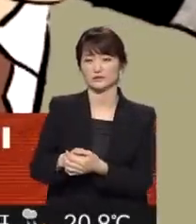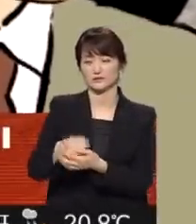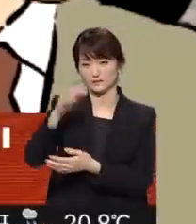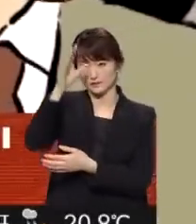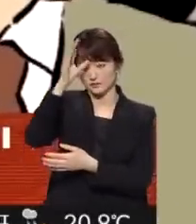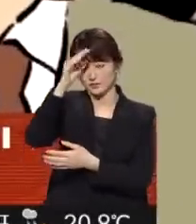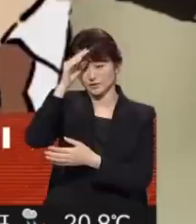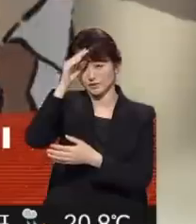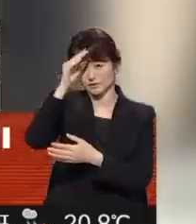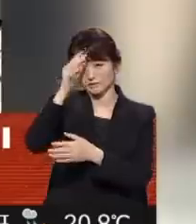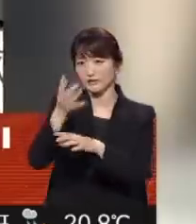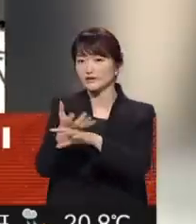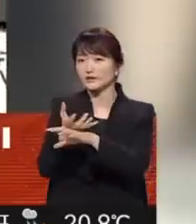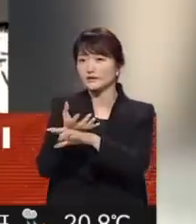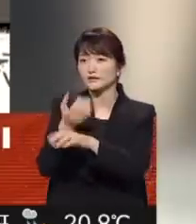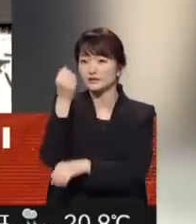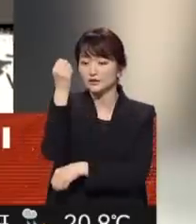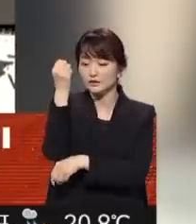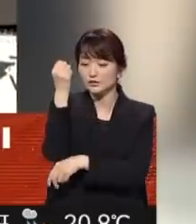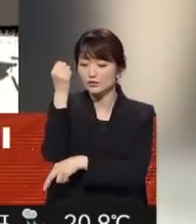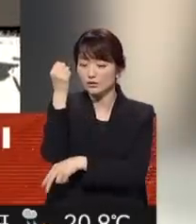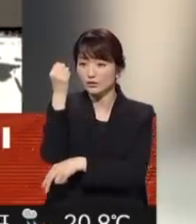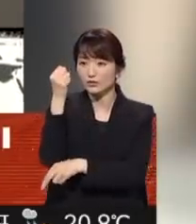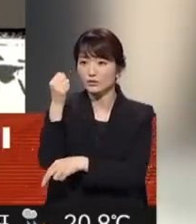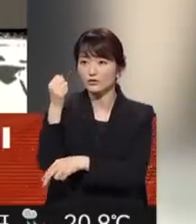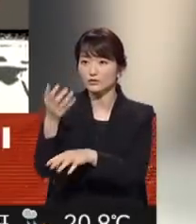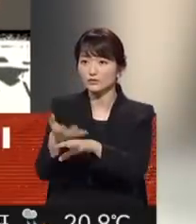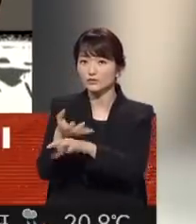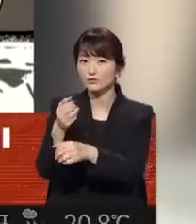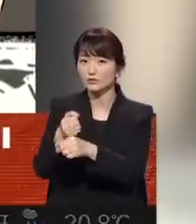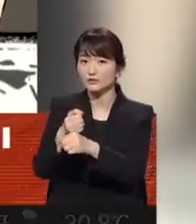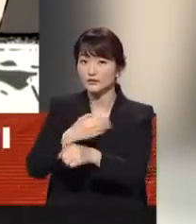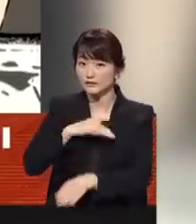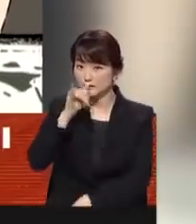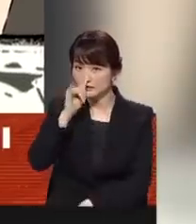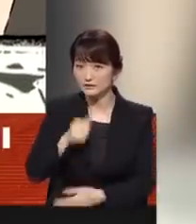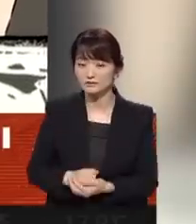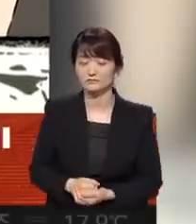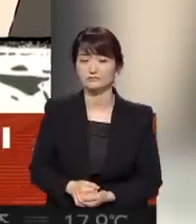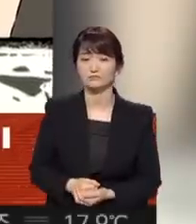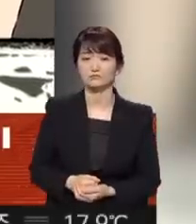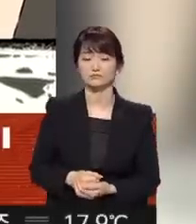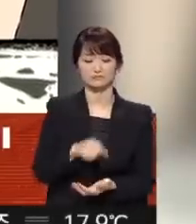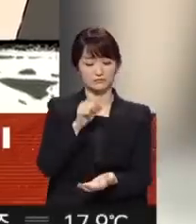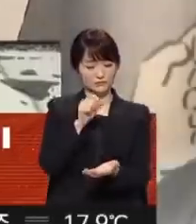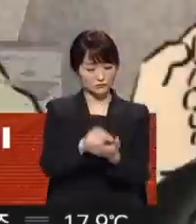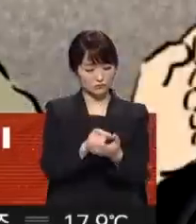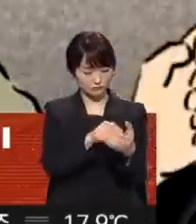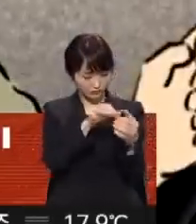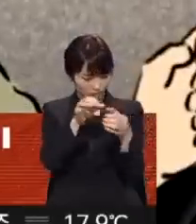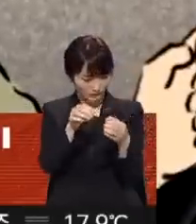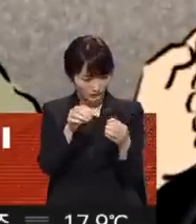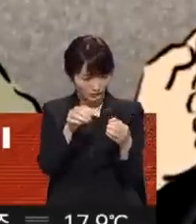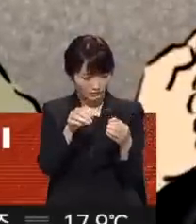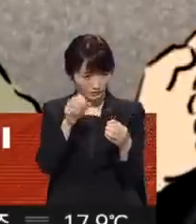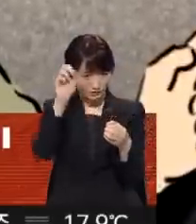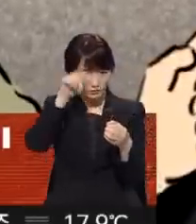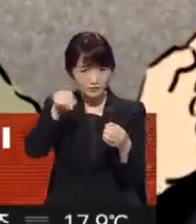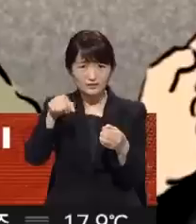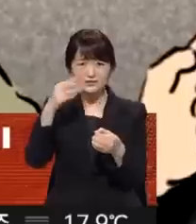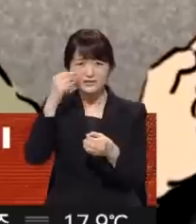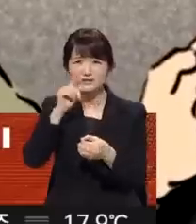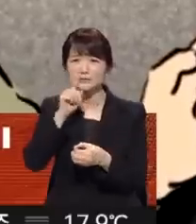알고 있으셨나요? 라는 얘기를 했다는 겁니다. 그러니까 한창 재밌게 축구 얘기하고 있는데 이런 얘기하니까 분위기가 급